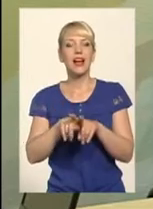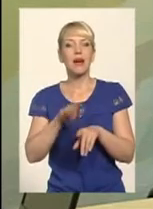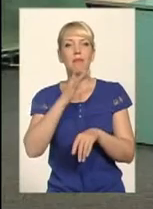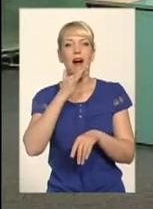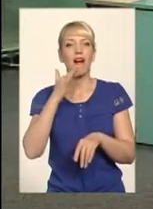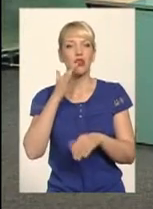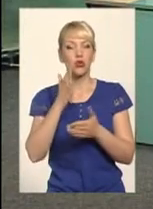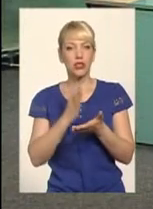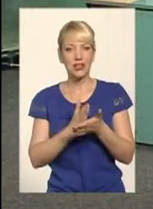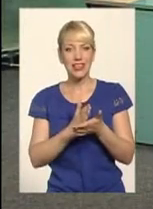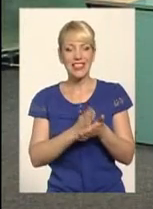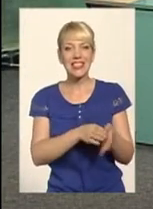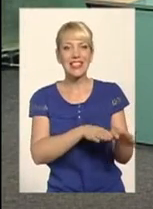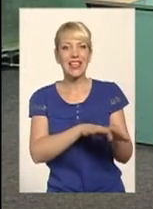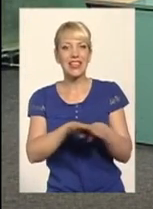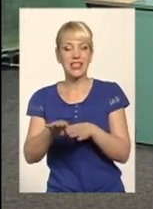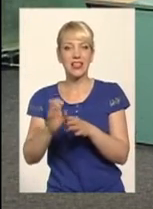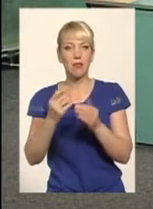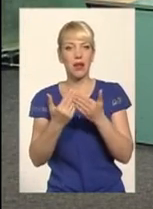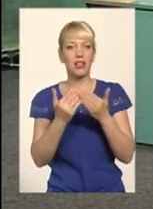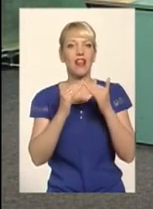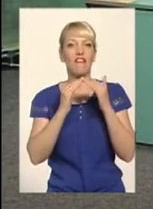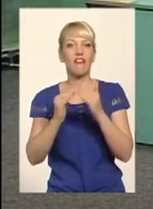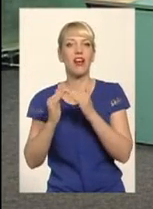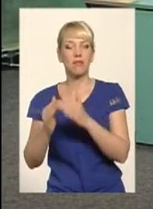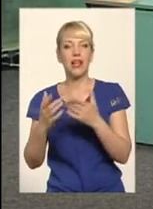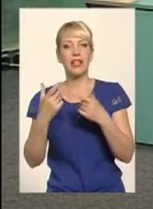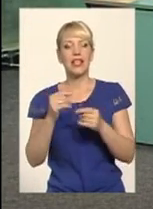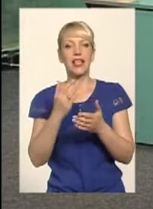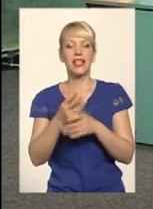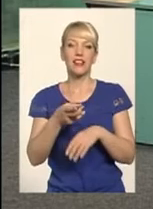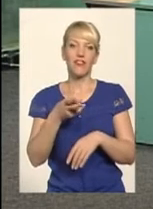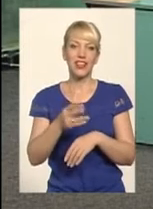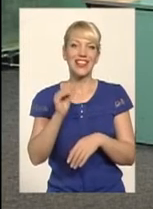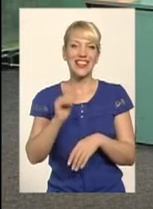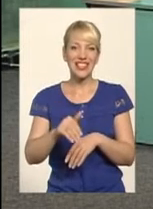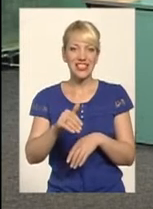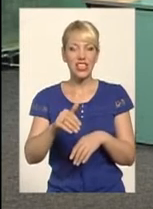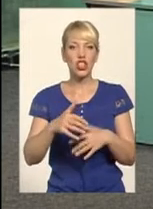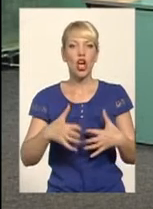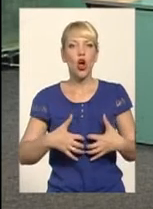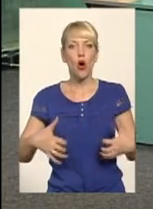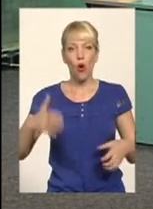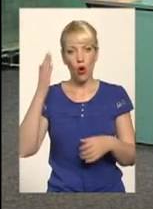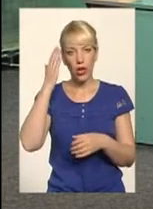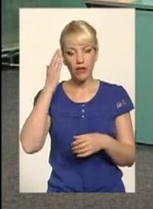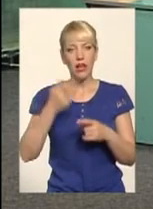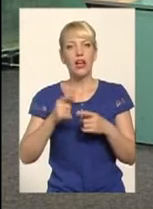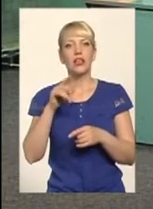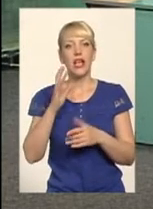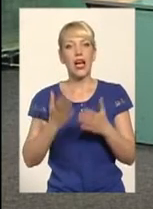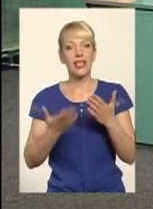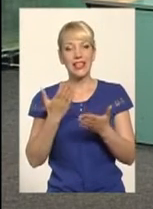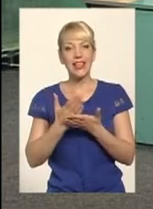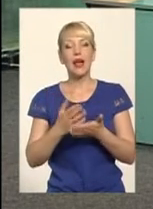на фермі, там, коли це 1000-2000 голів, але є певні, скажімо, прописані з точки зору